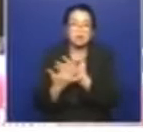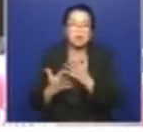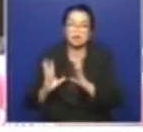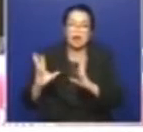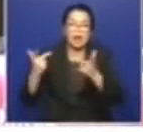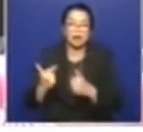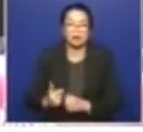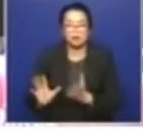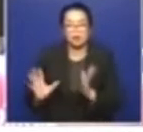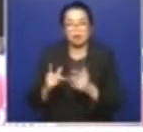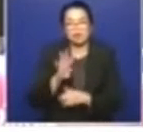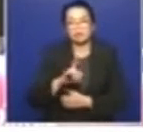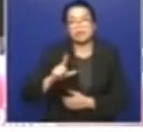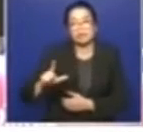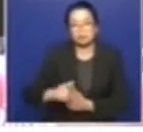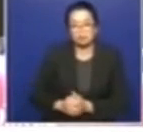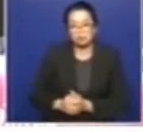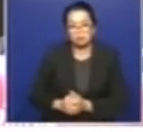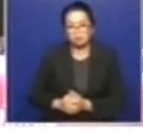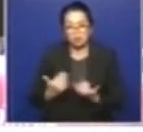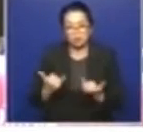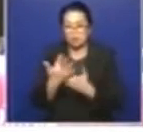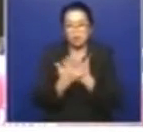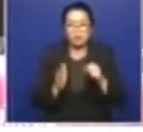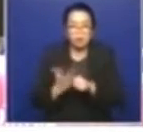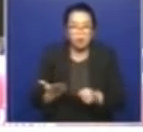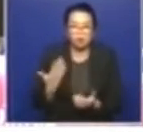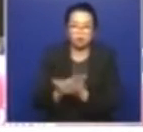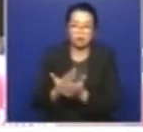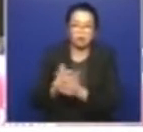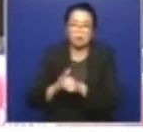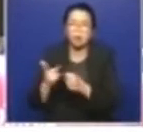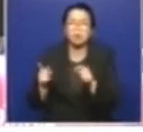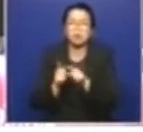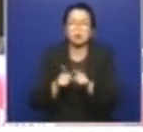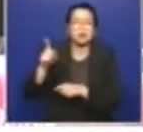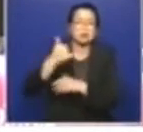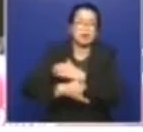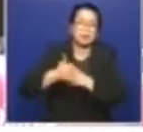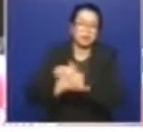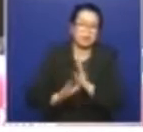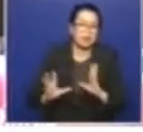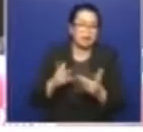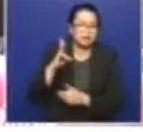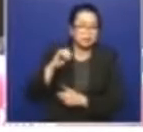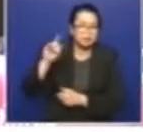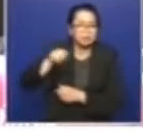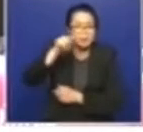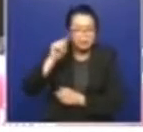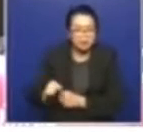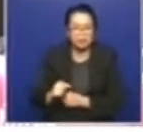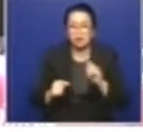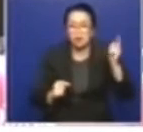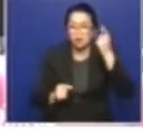4 ลิตรมันจืดเงินไม่มีวันนี้ก็ต่างประเทศหายไป70การท่องเที่ยวลำดีท่องเที่ยวอยู่